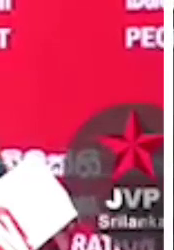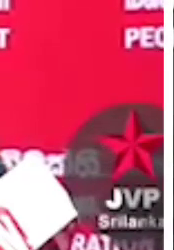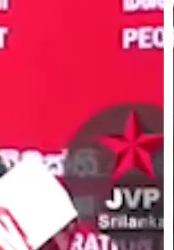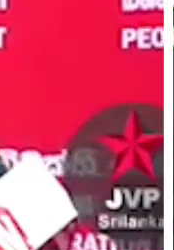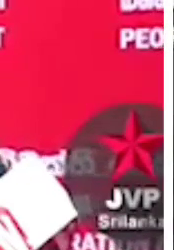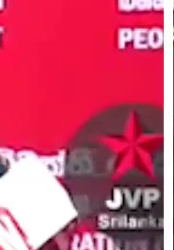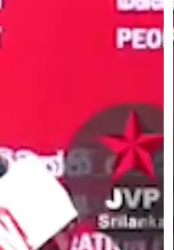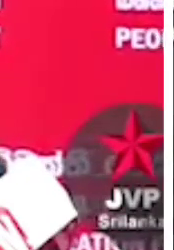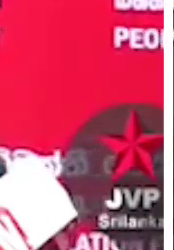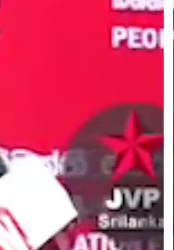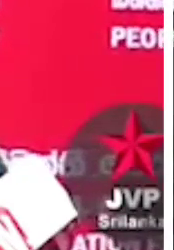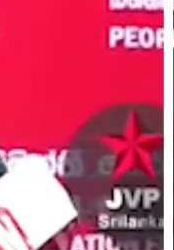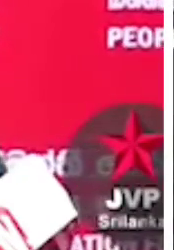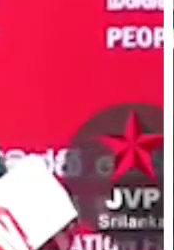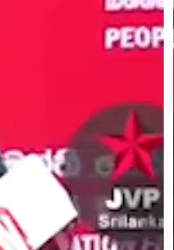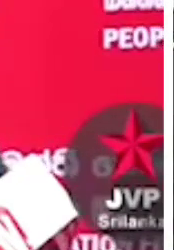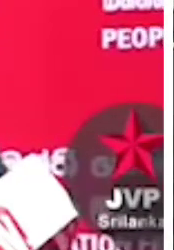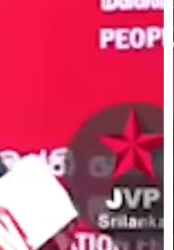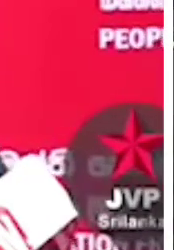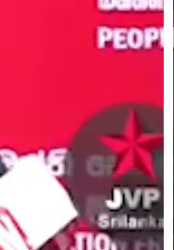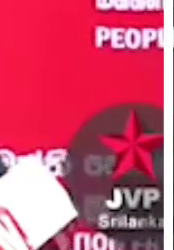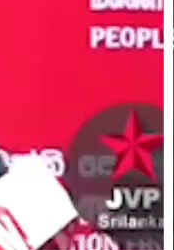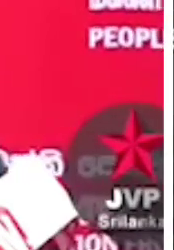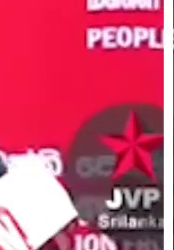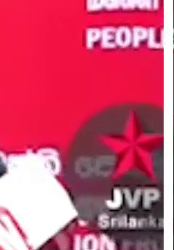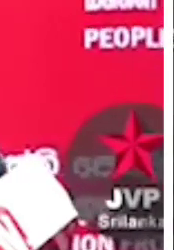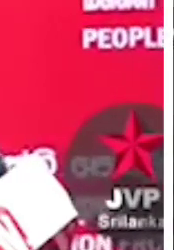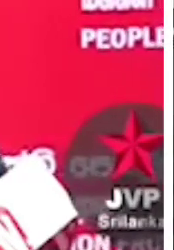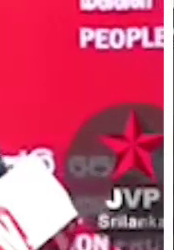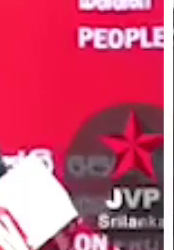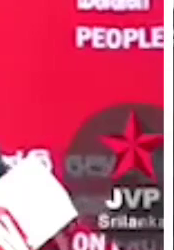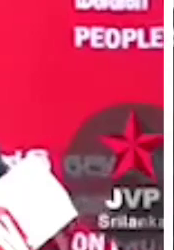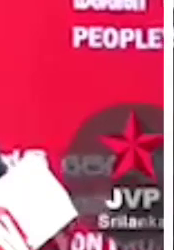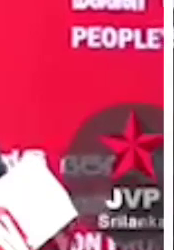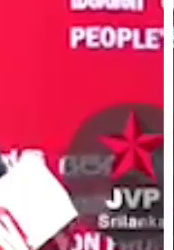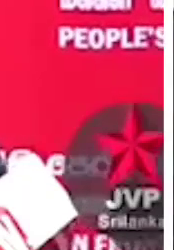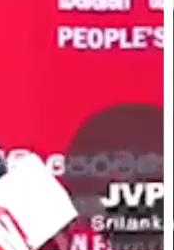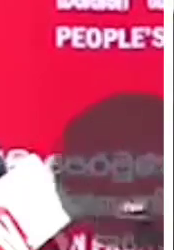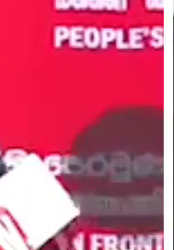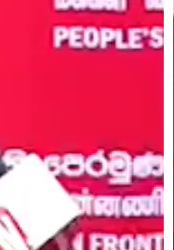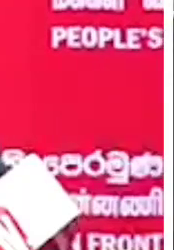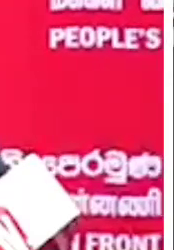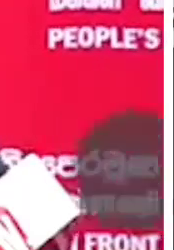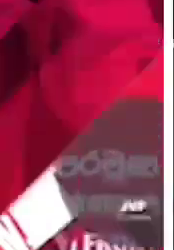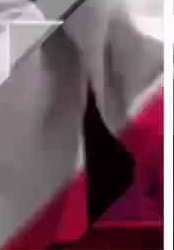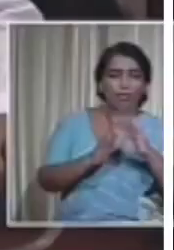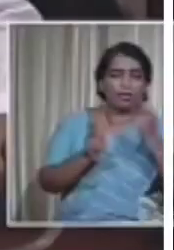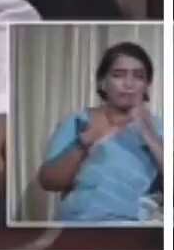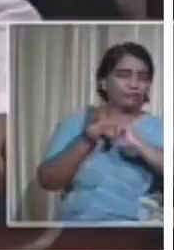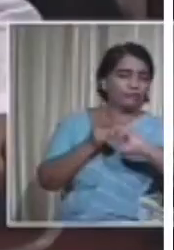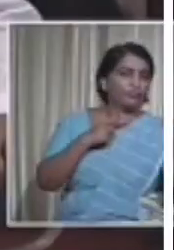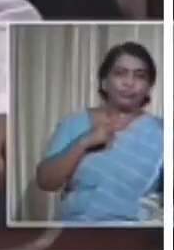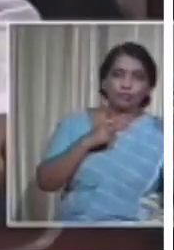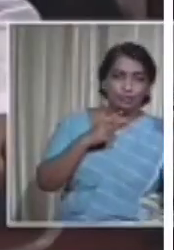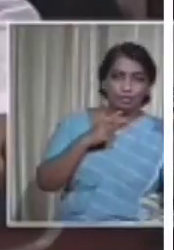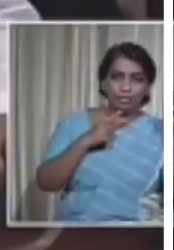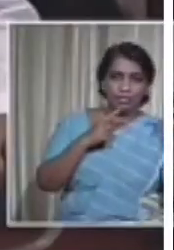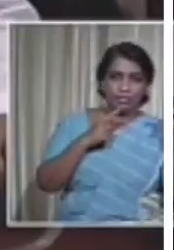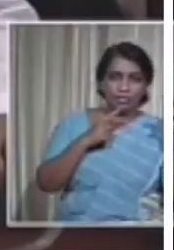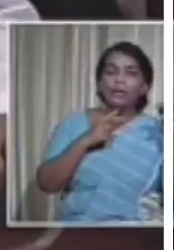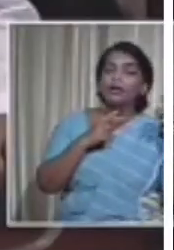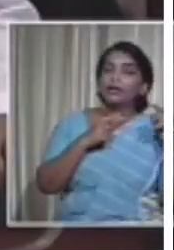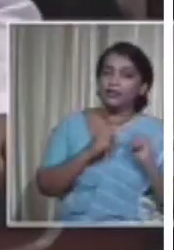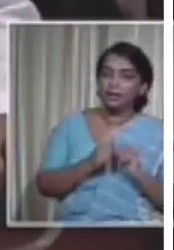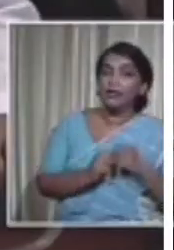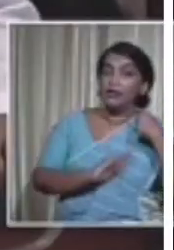மக்கள் விடுதலை முன்னணி இடைக்கால அரசாங்கத்தில் இணையப்போவதில்லை என்றும் அறிவித்துள்ளது. இனி மக்கள் புரட்சியை